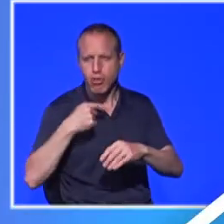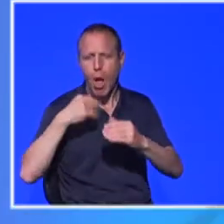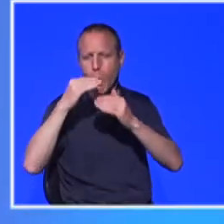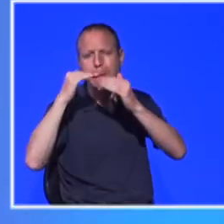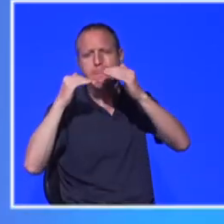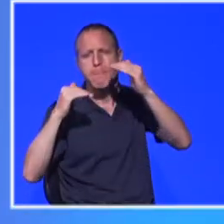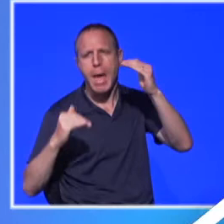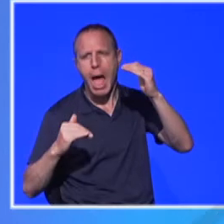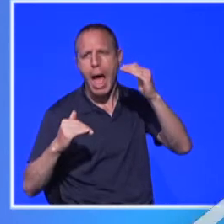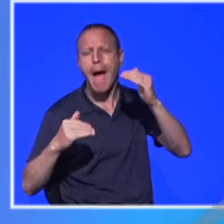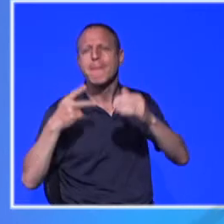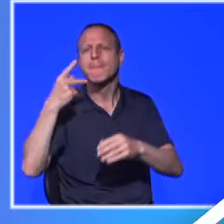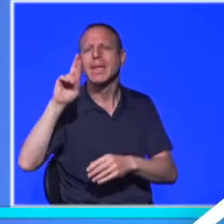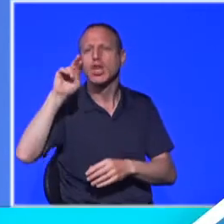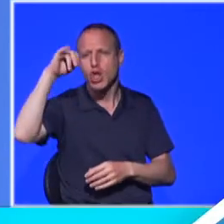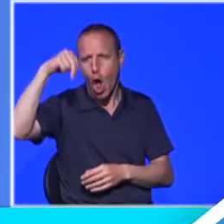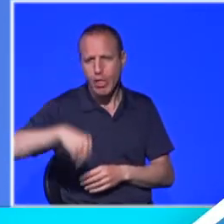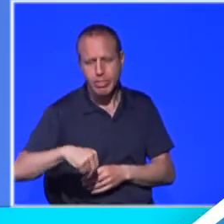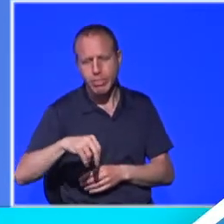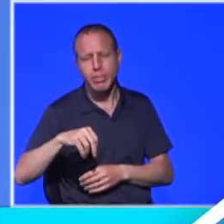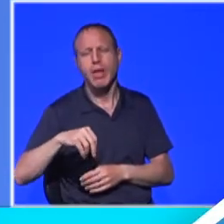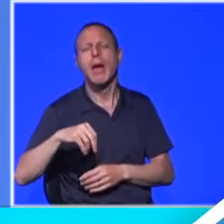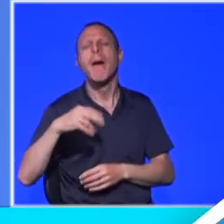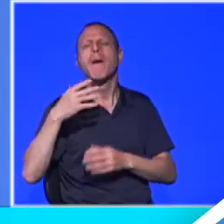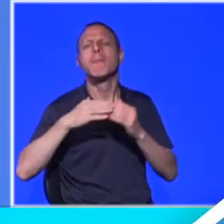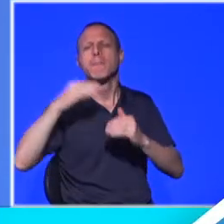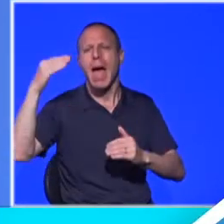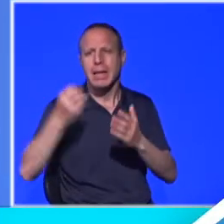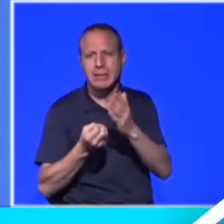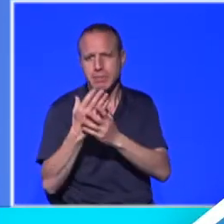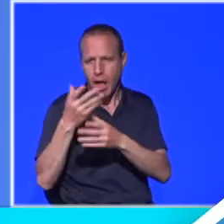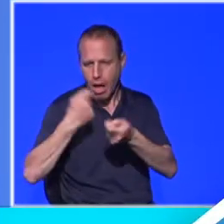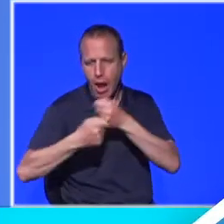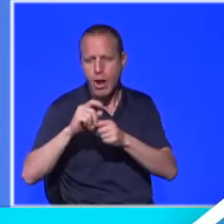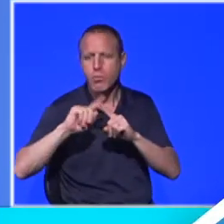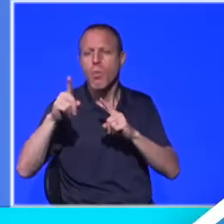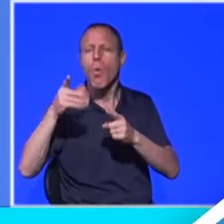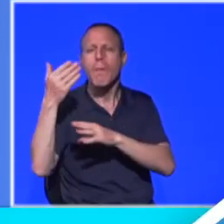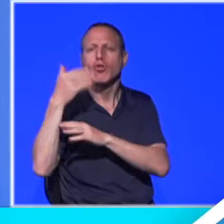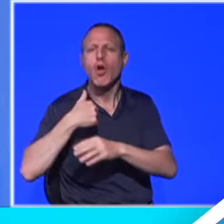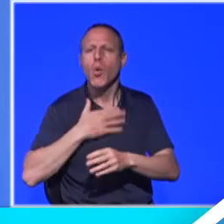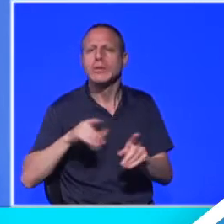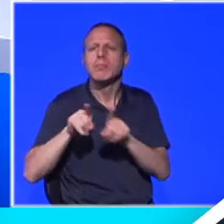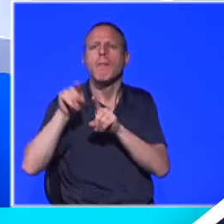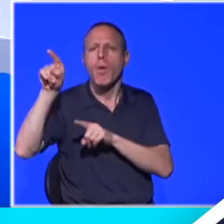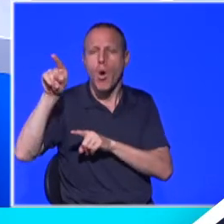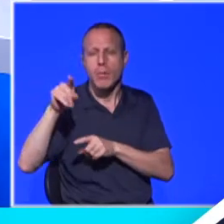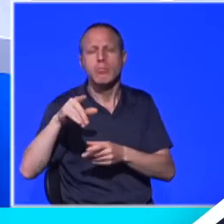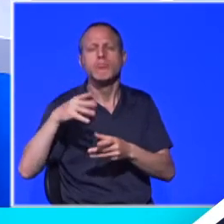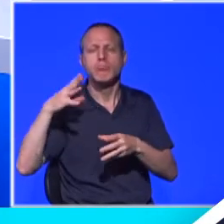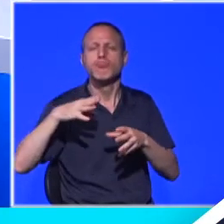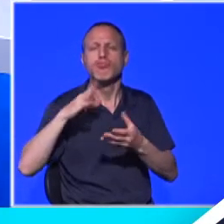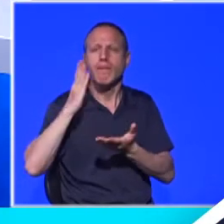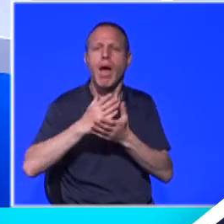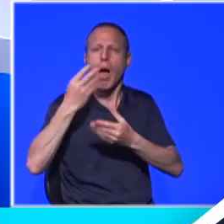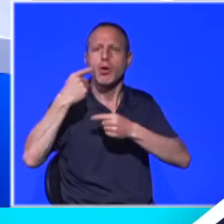בפער פריון, בפער צמיחה כלכלית מול המדינות שאנחנו רוצים להיות כמוהן, כבר גדול במשך, שנצבר במשך המון